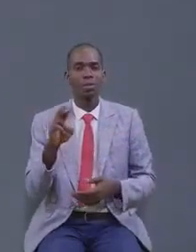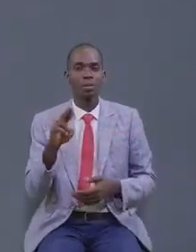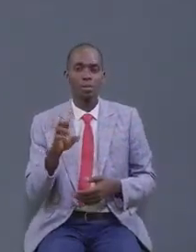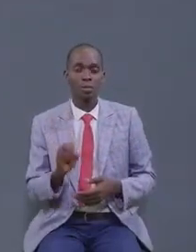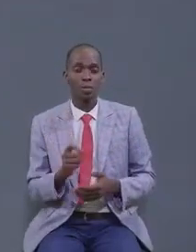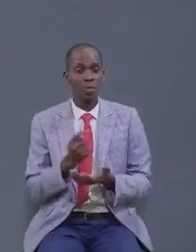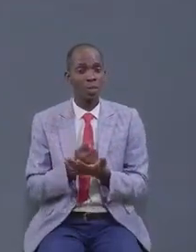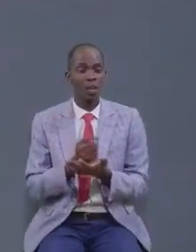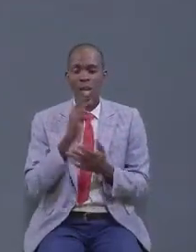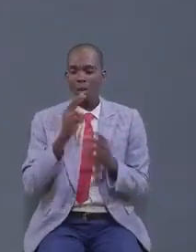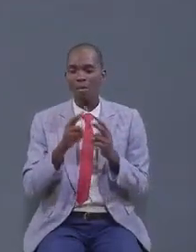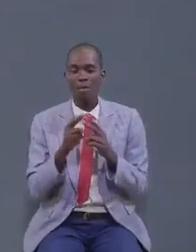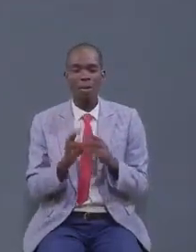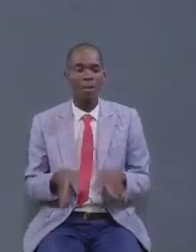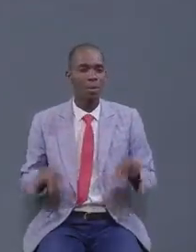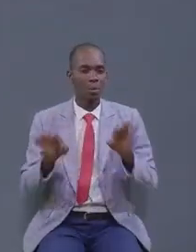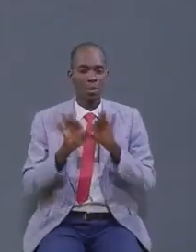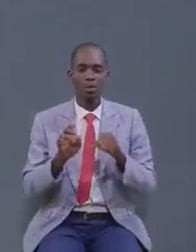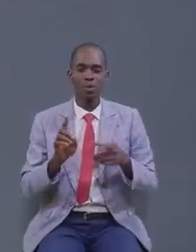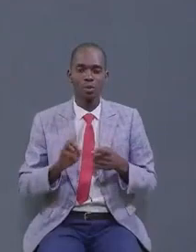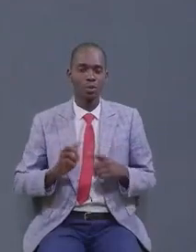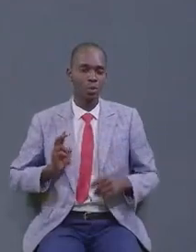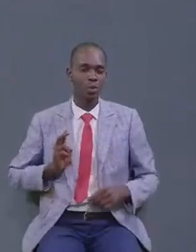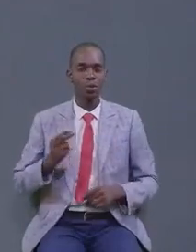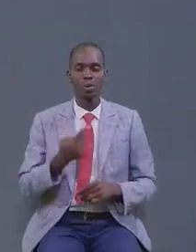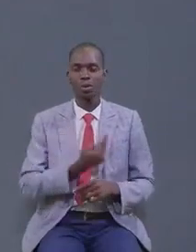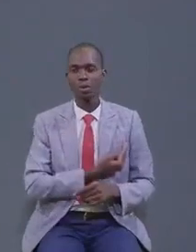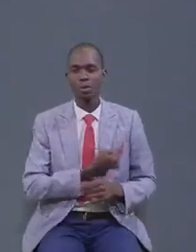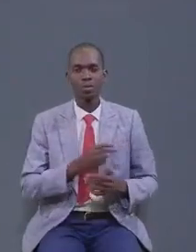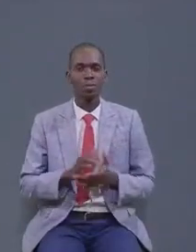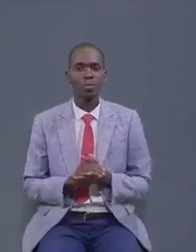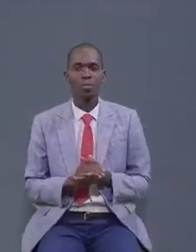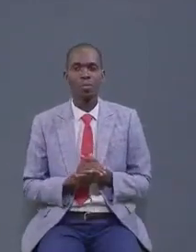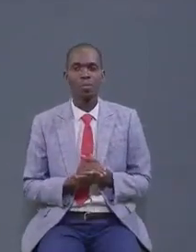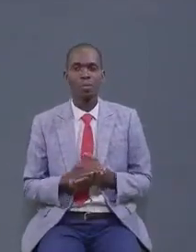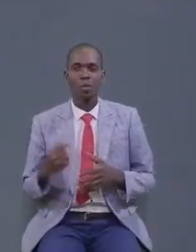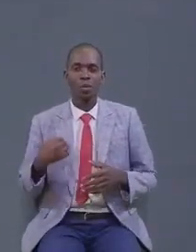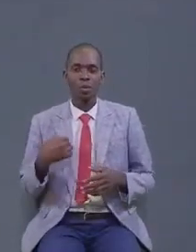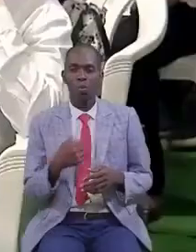భద్రం చేసుకోవడం. మైదేనైతే మన నిధిగా భద్రం చేసుకుంటామో దానికోసం